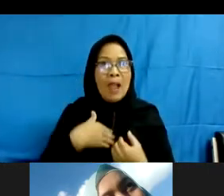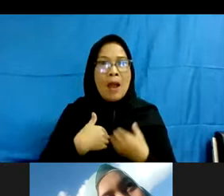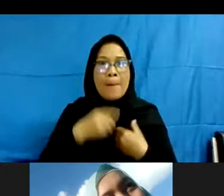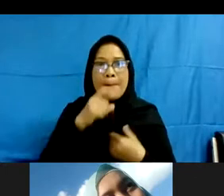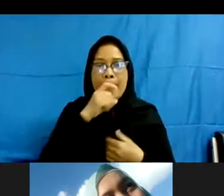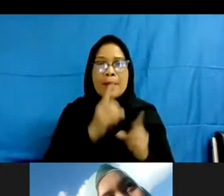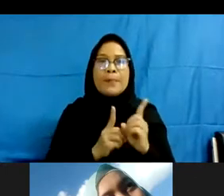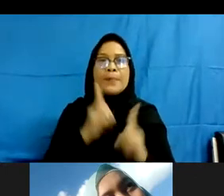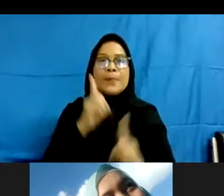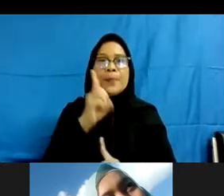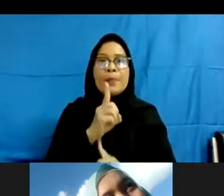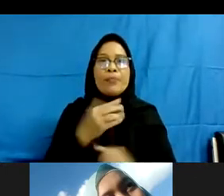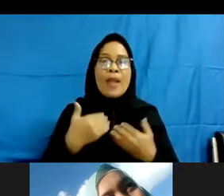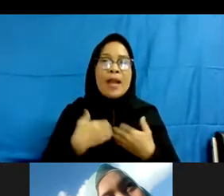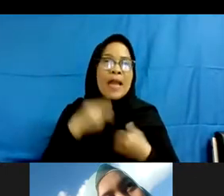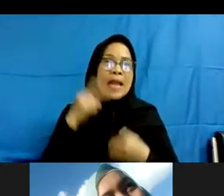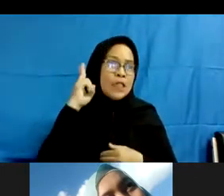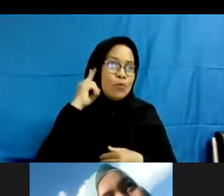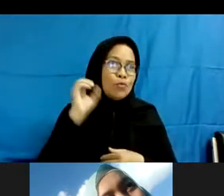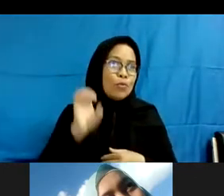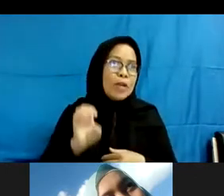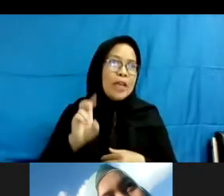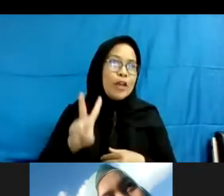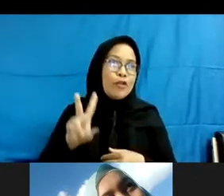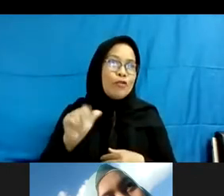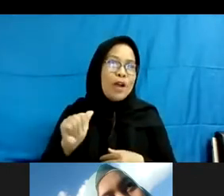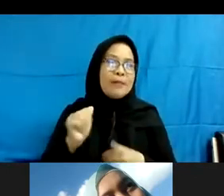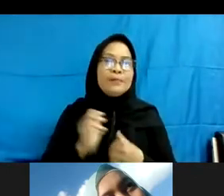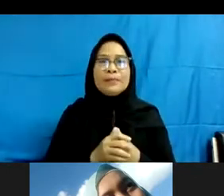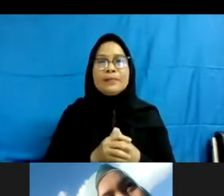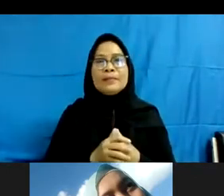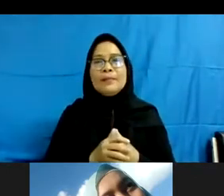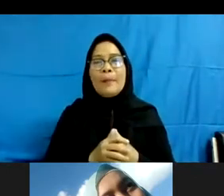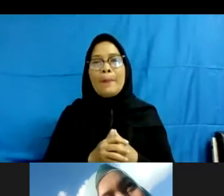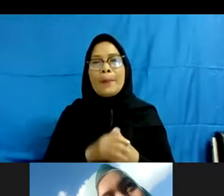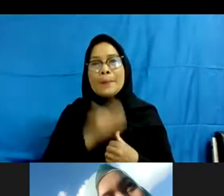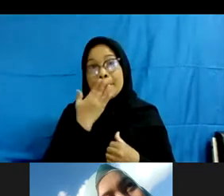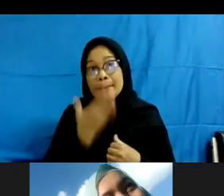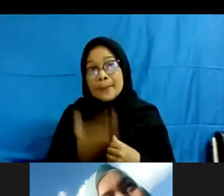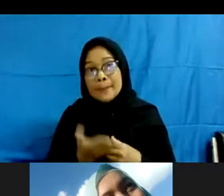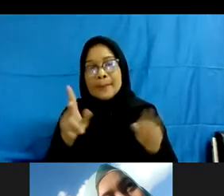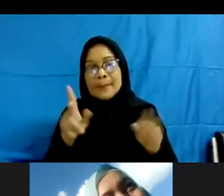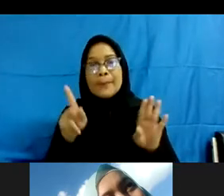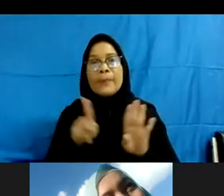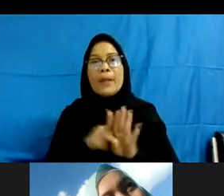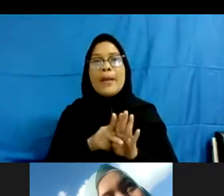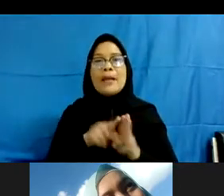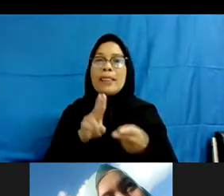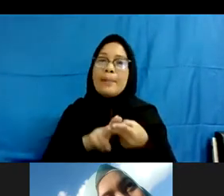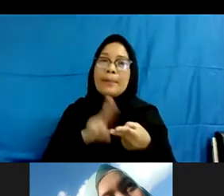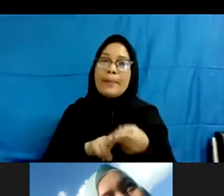ada Bu Direktur, Bu Eva. Apa kabar Ibu? Lalu juga terima kasih juga kepada rekan-rekan